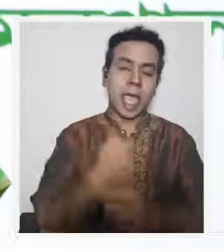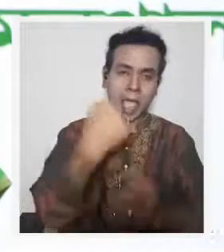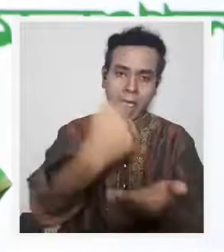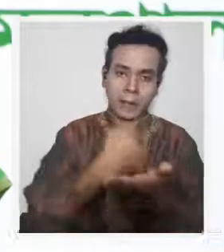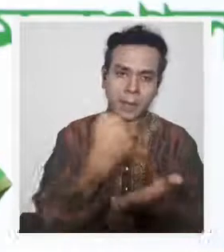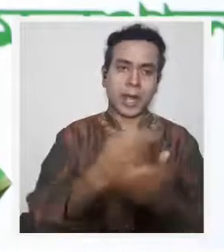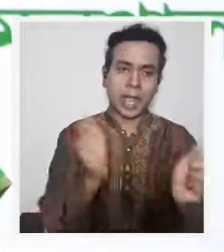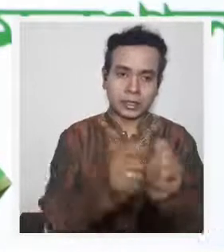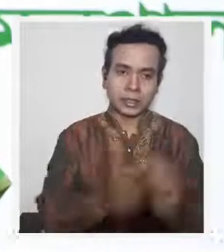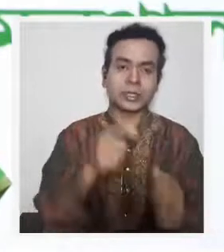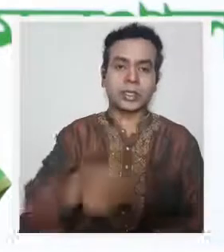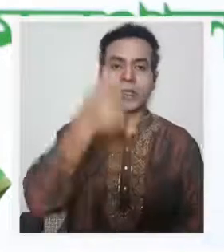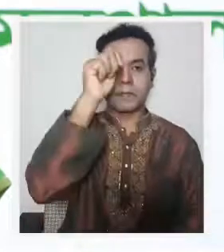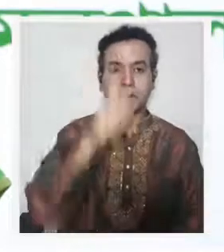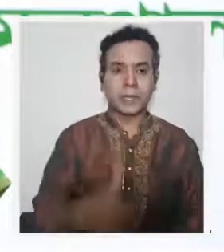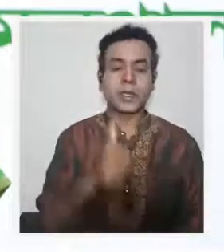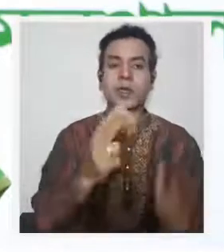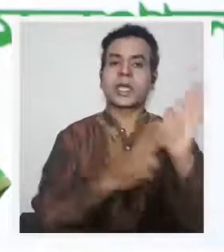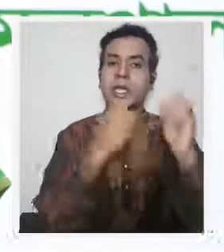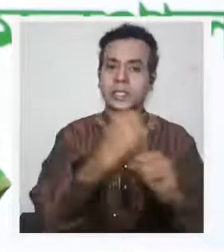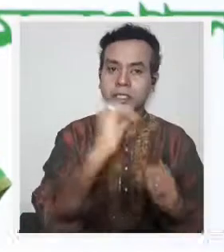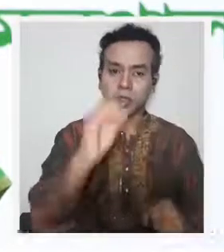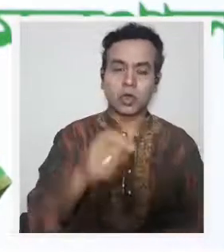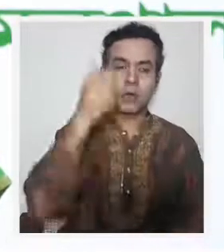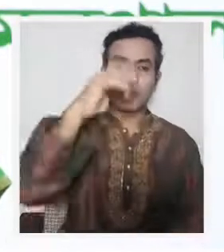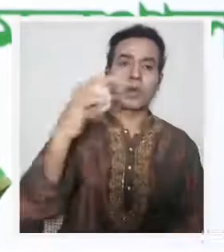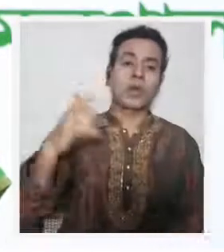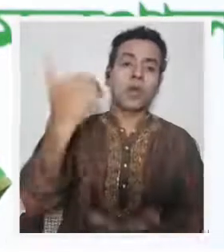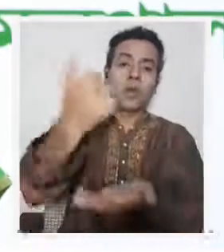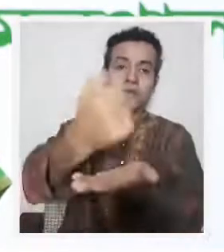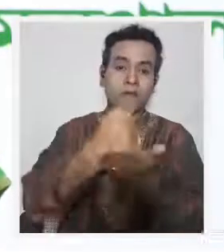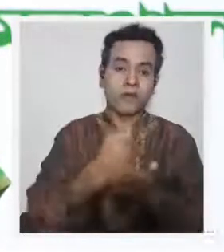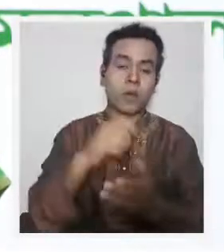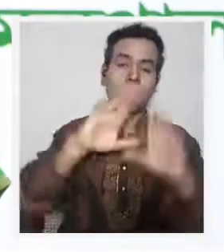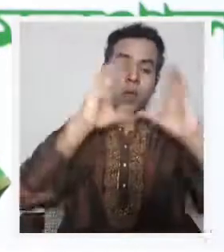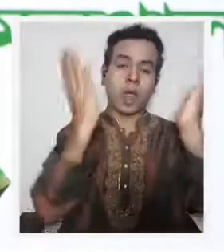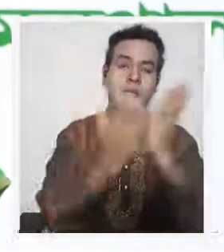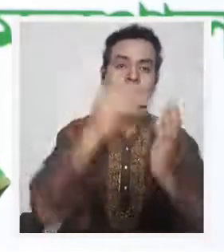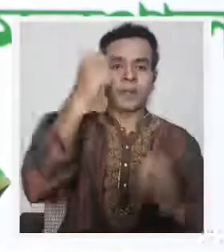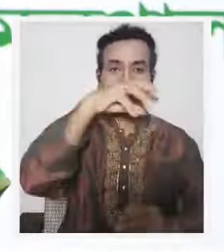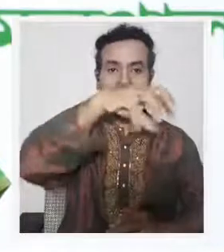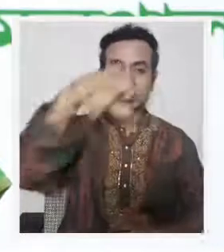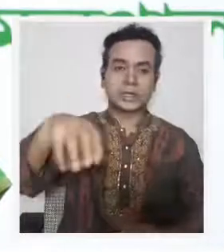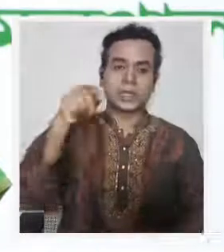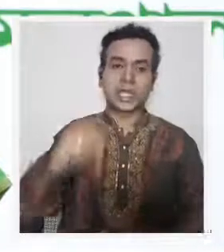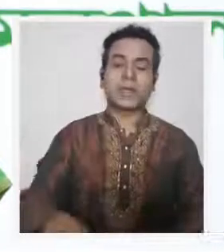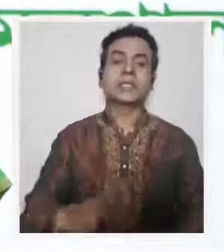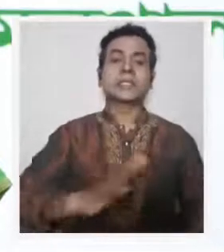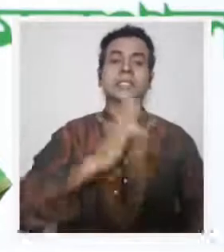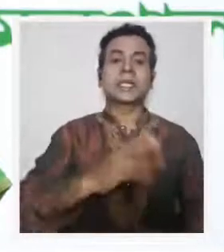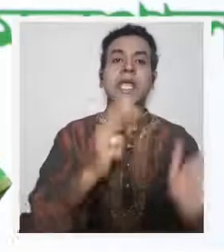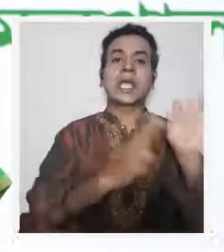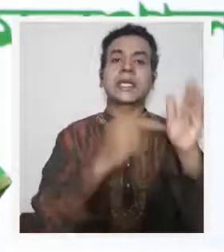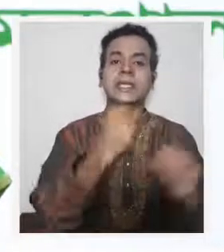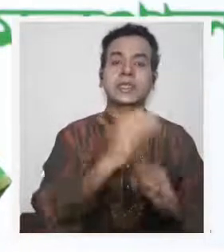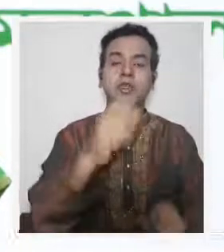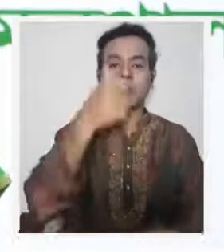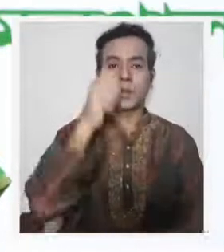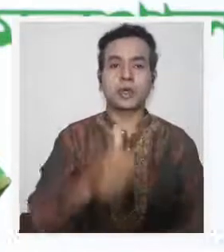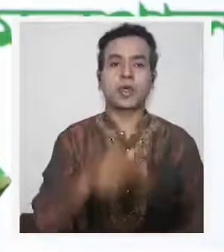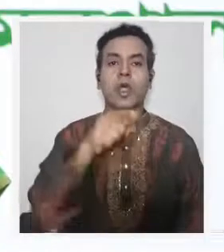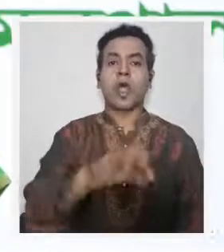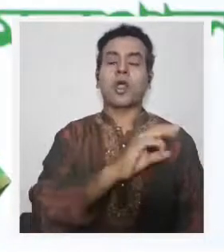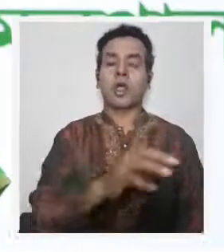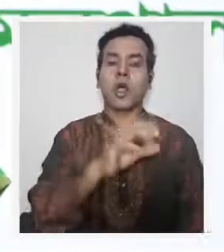বা পরোক্ষভাবে সার্বক্ষণিকভাবে কাজ করে যাচ্ছেন। এছাড়াও বিভিন্ন বেসরকারি প্রতিষ্ঠান, উন্নয়ন সহযোগী সংগঠন,